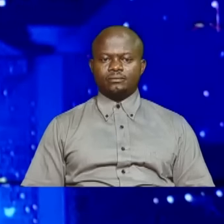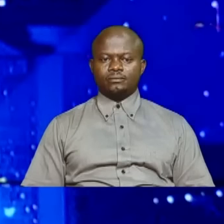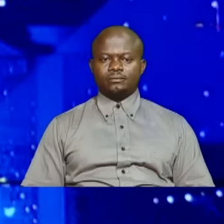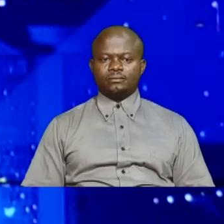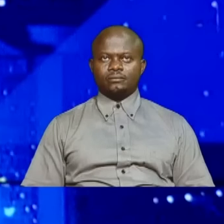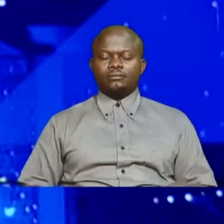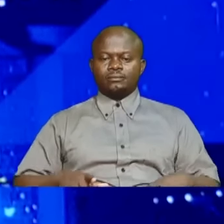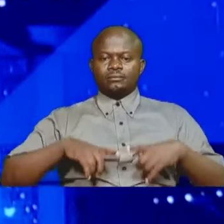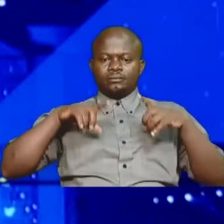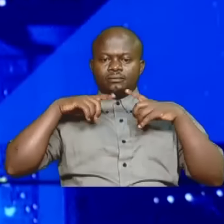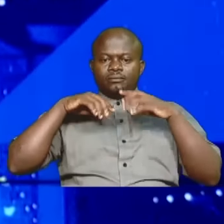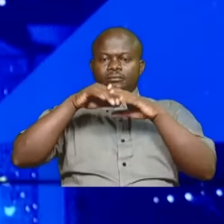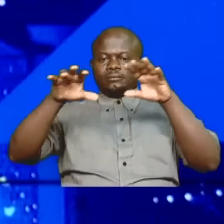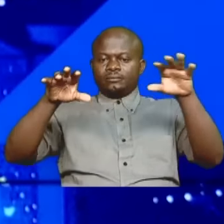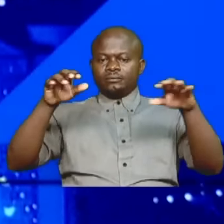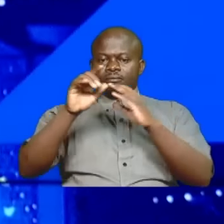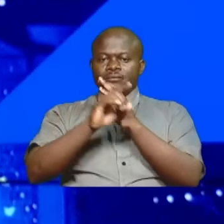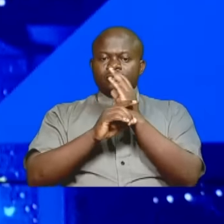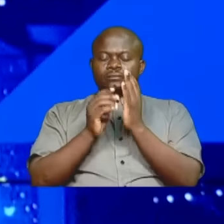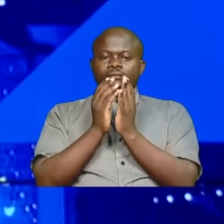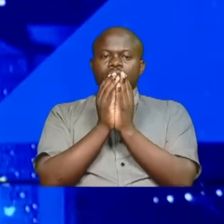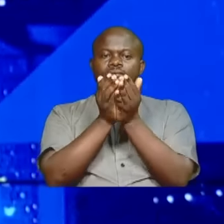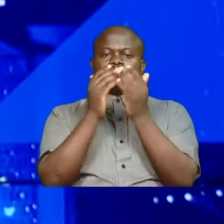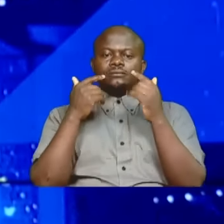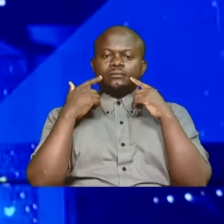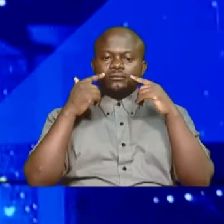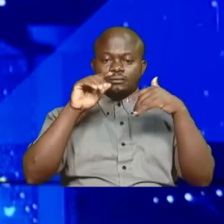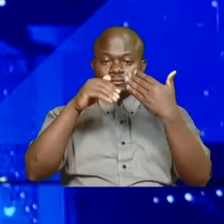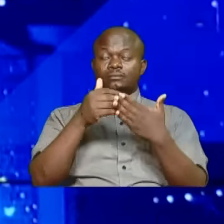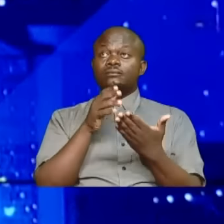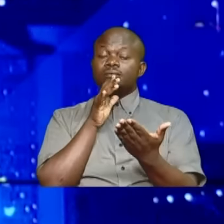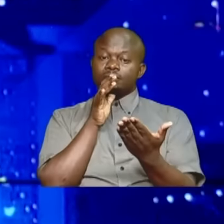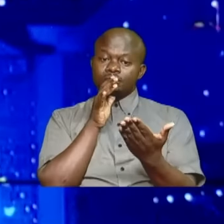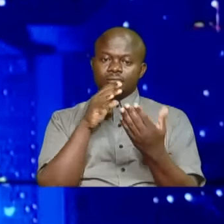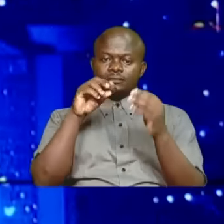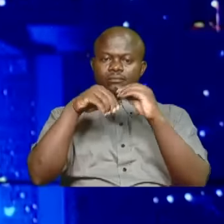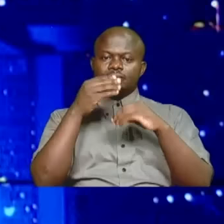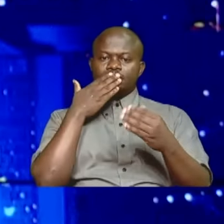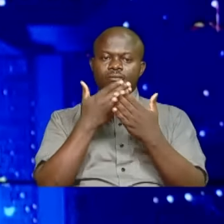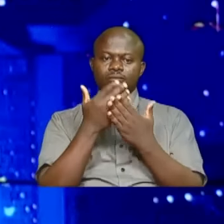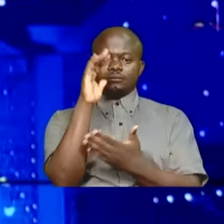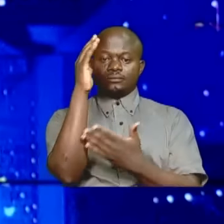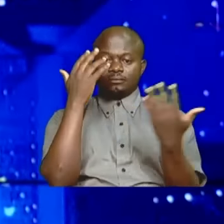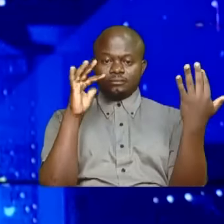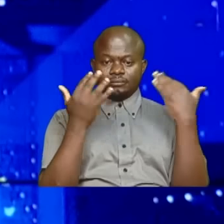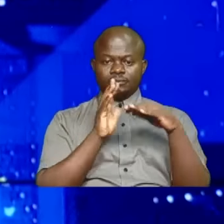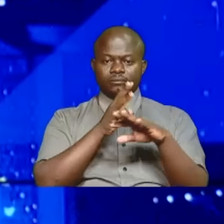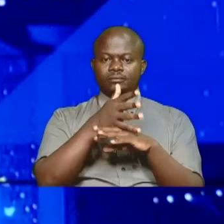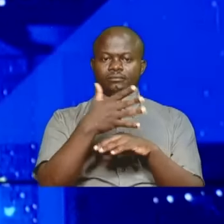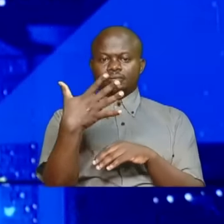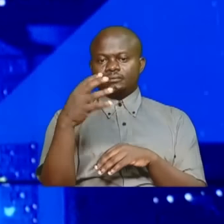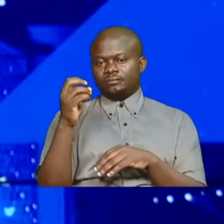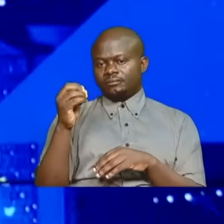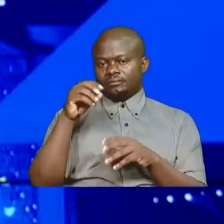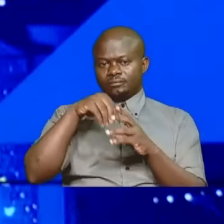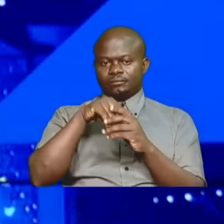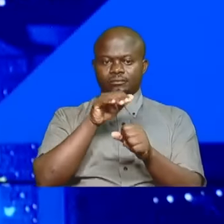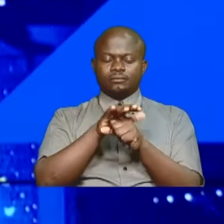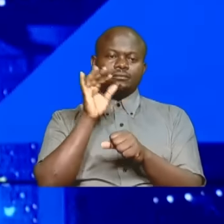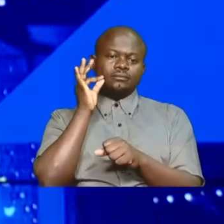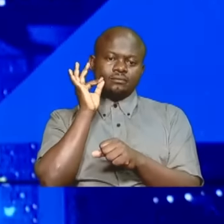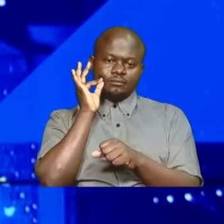Abatuye mu bice bitandukanye by'akarere ka Rusizi baravuga ko biteze umusaruro mwiza ku biti bisaga 1500 byiganjemo